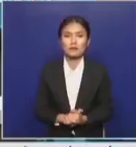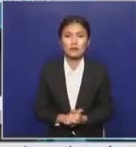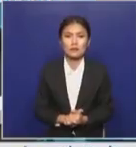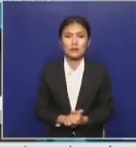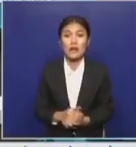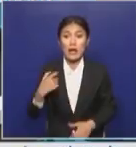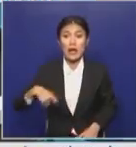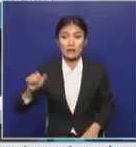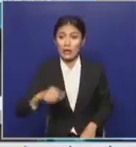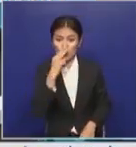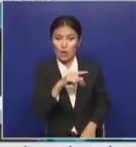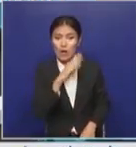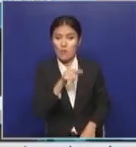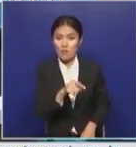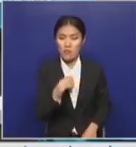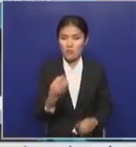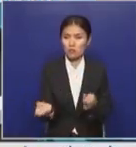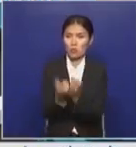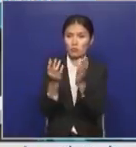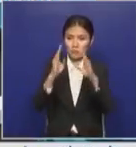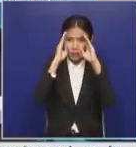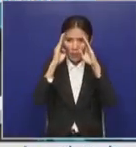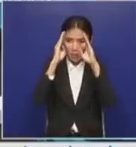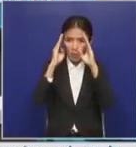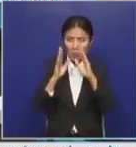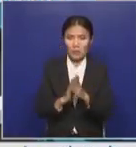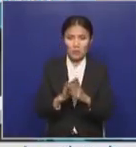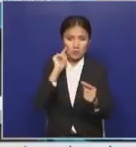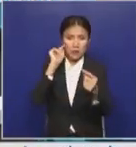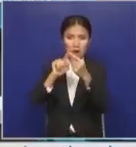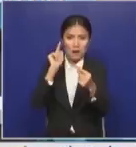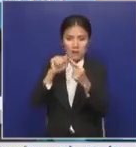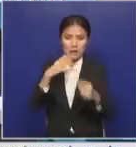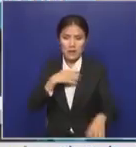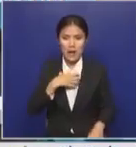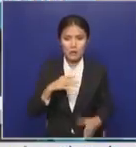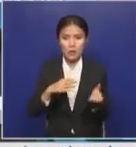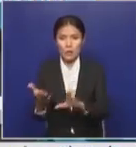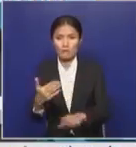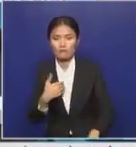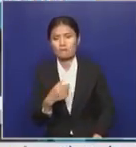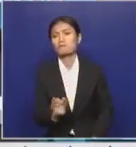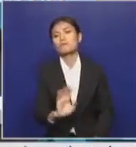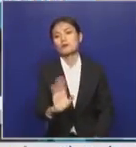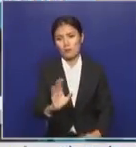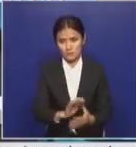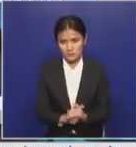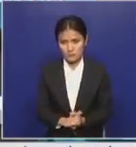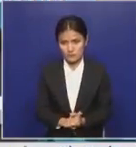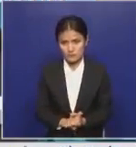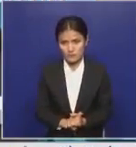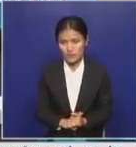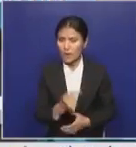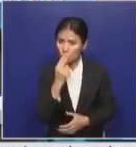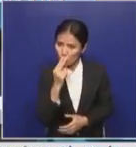ต้องห้ามแล้วหาจำเป็นต้องมีเจตนาประสงค์ต่อผลหรือต้องรอให้เกิดผลเสียหายร้ายแรงขึ้นเสียก่อนไม่